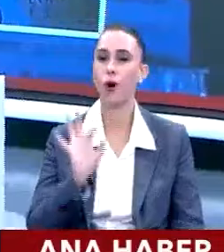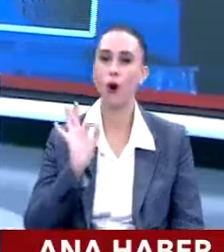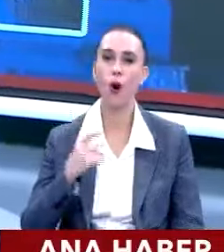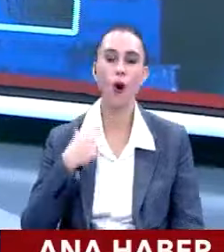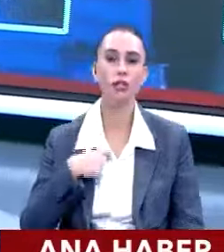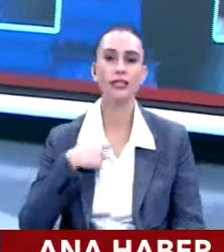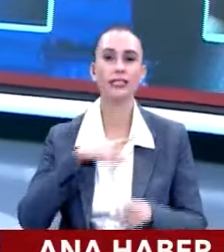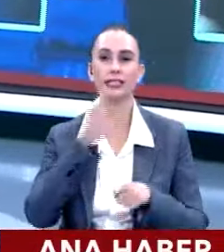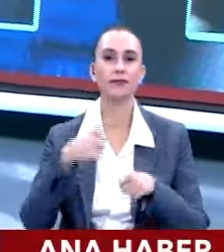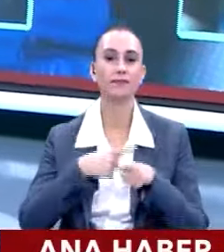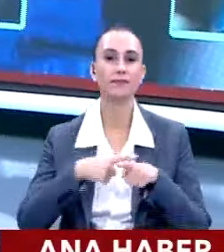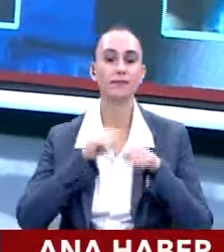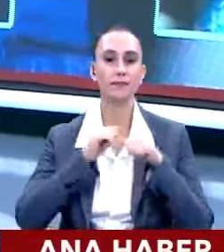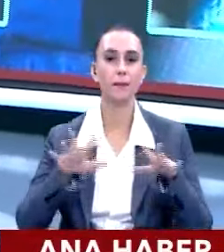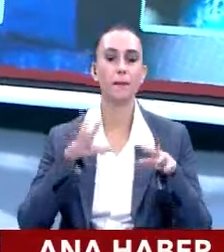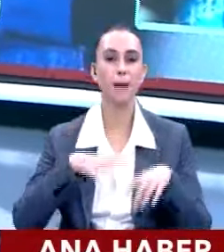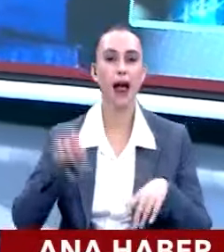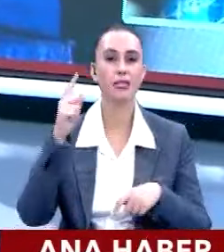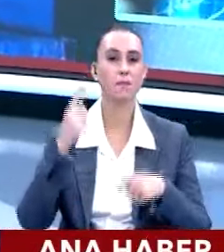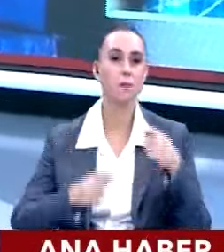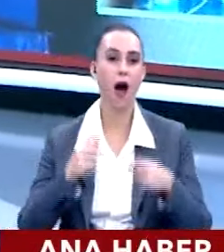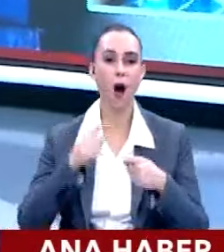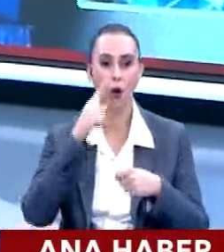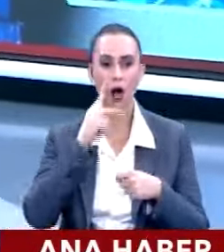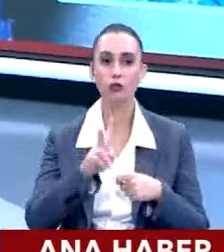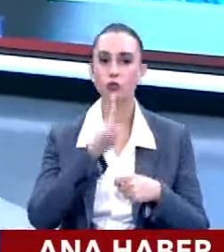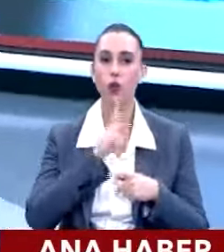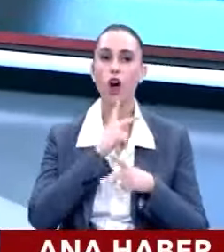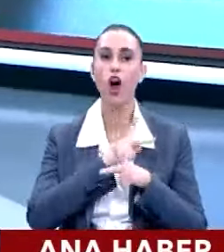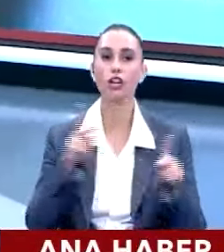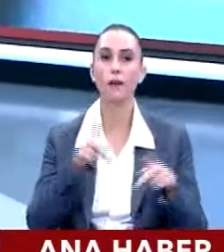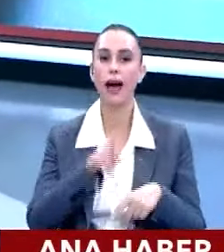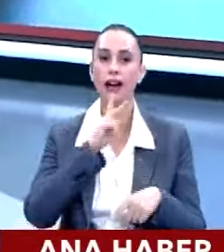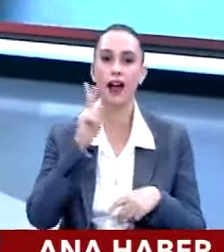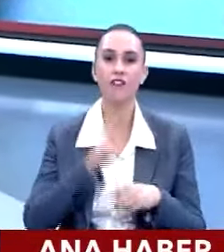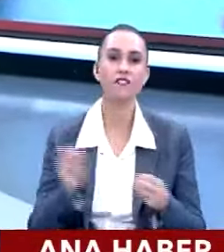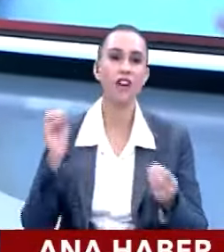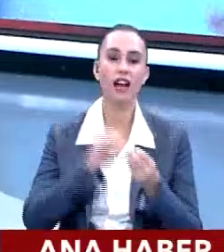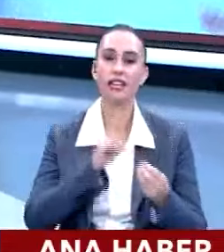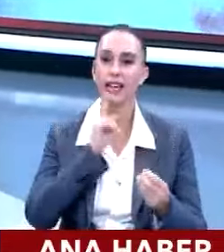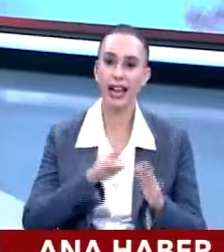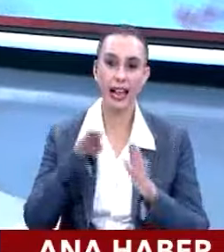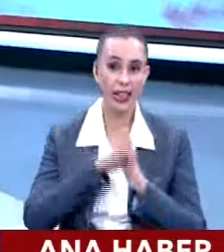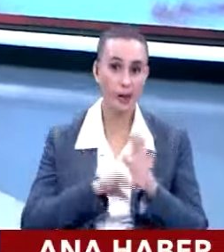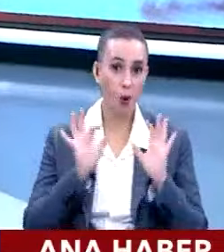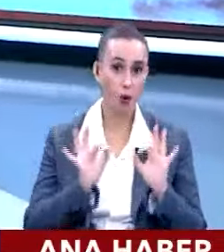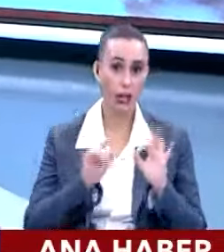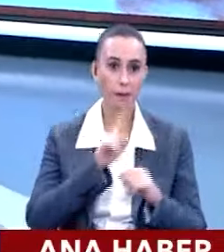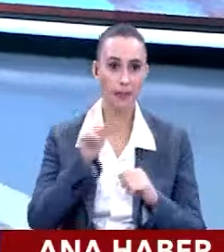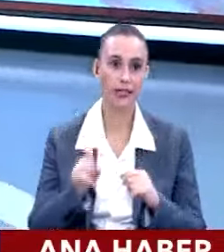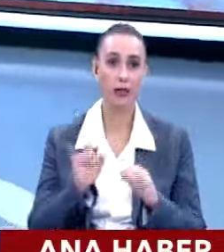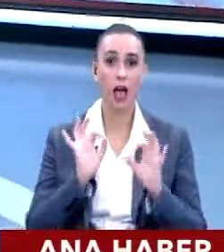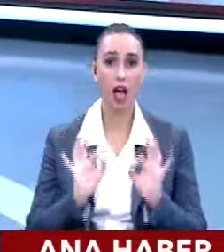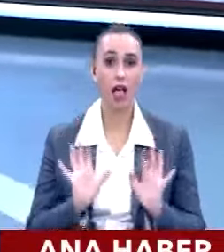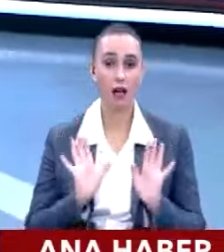Geçtiğimiz günlerde paylaşmıştık. Merkez Bankası acaba son açıklayacağı kararda, faiz kararında bir indirime gidecek mi? Sabit